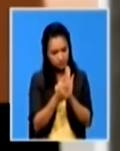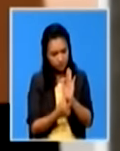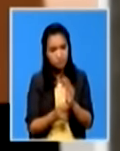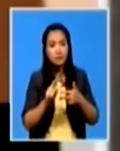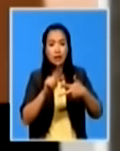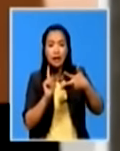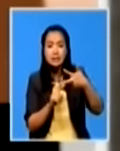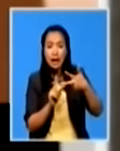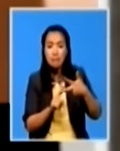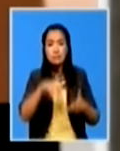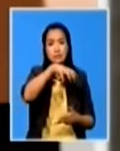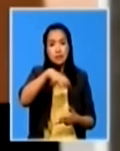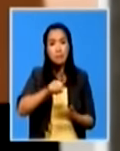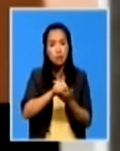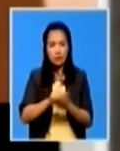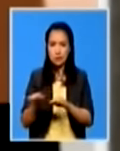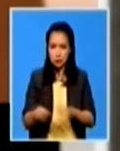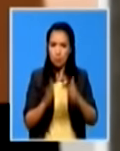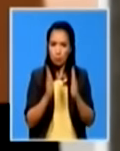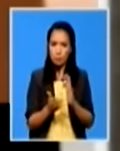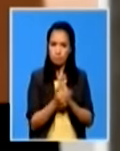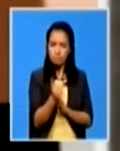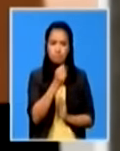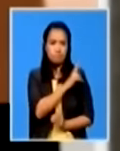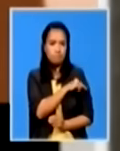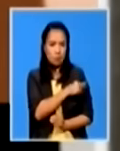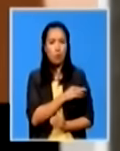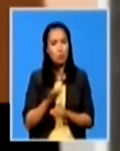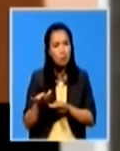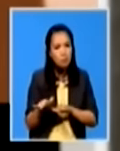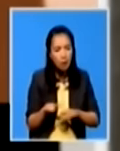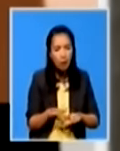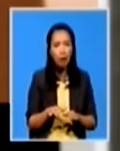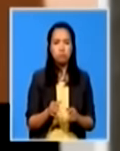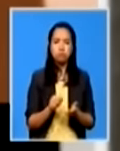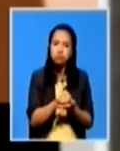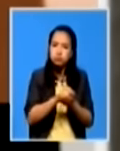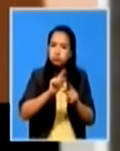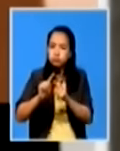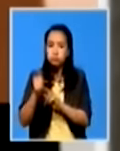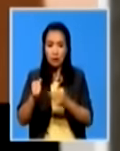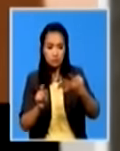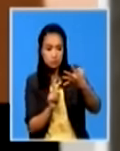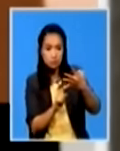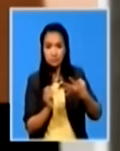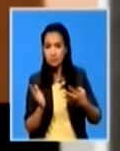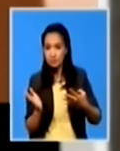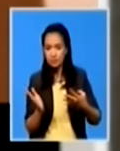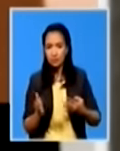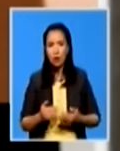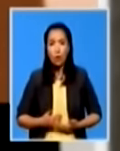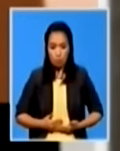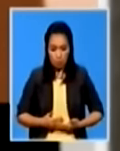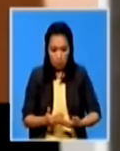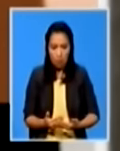เตรียมทุกสถานบริการและบุคลากรสาธารณสุขให้มีความพร้อมให้การบริการในทุกระดับและ4การฝากครรภ์ให้เร็วต